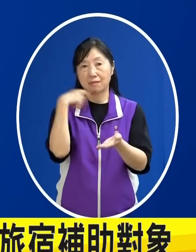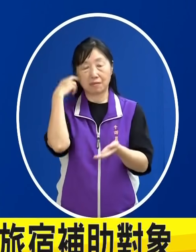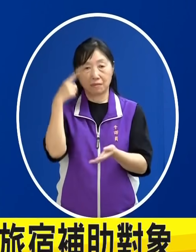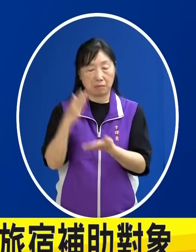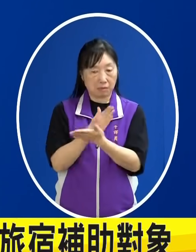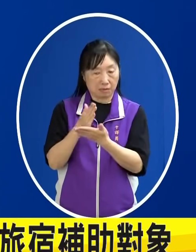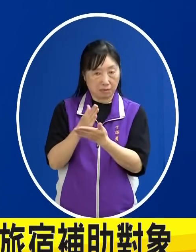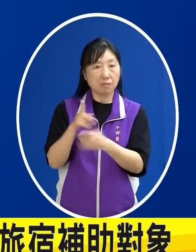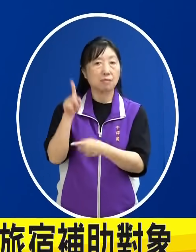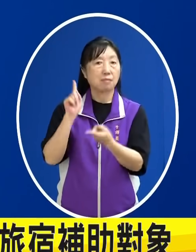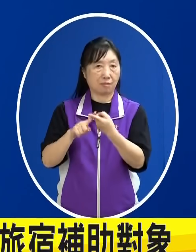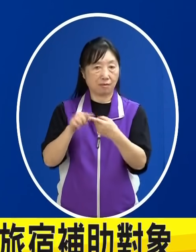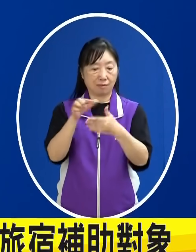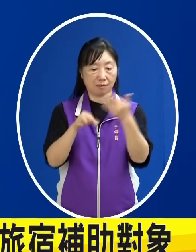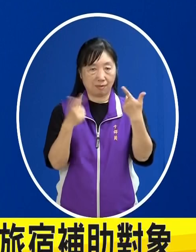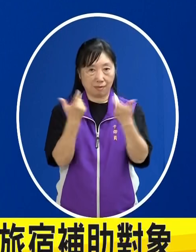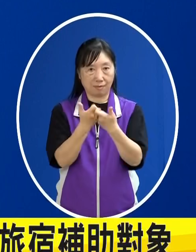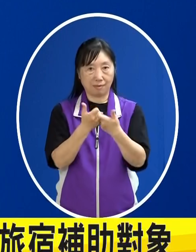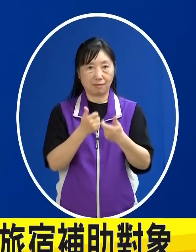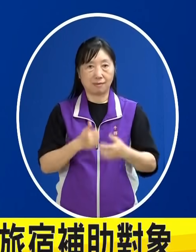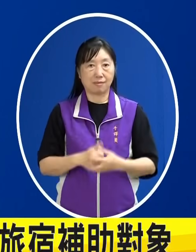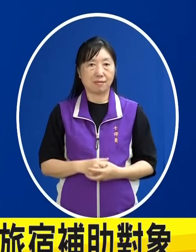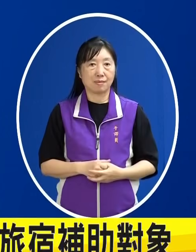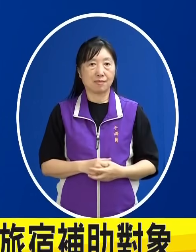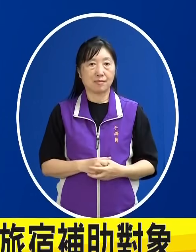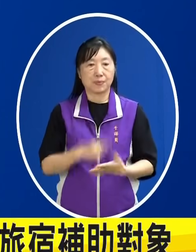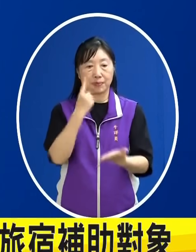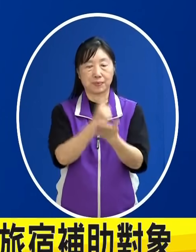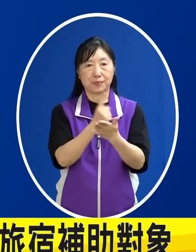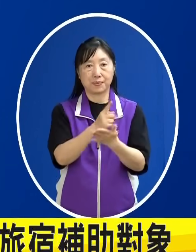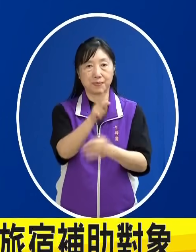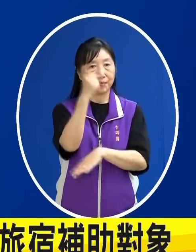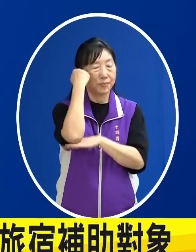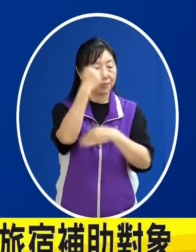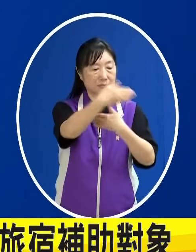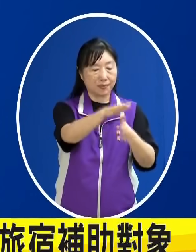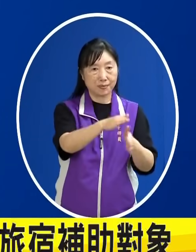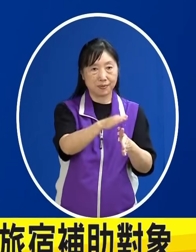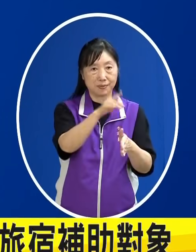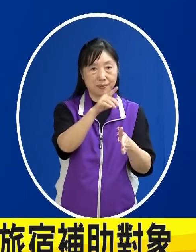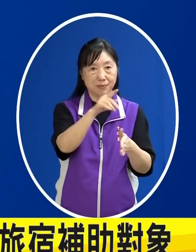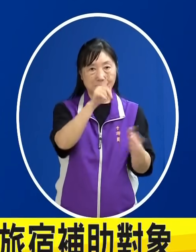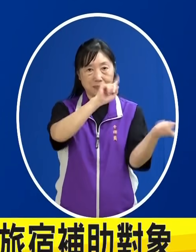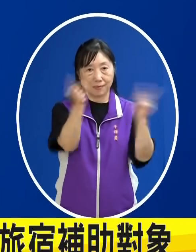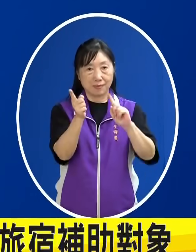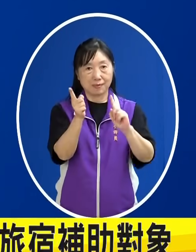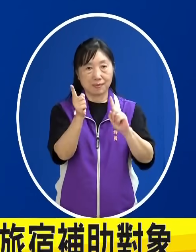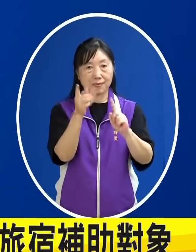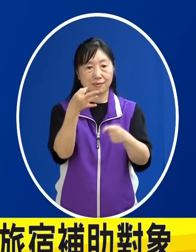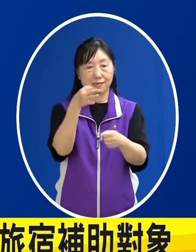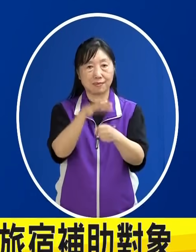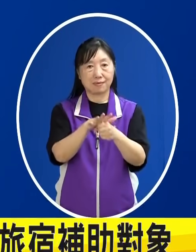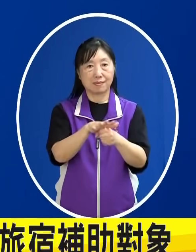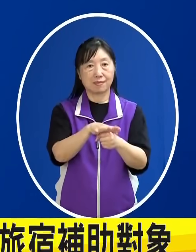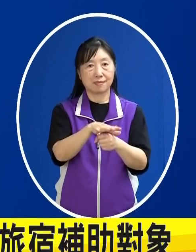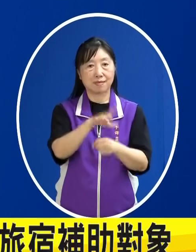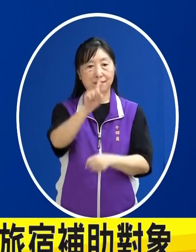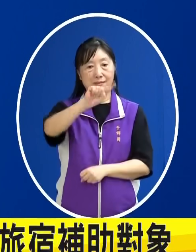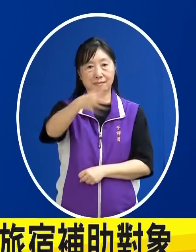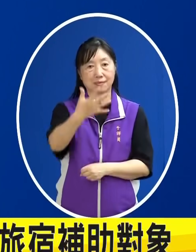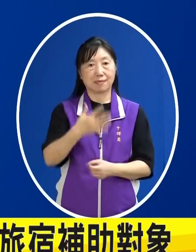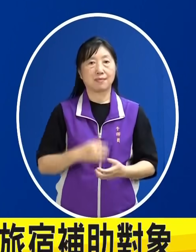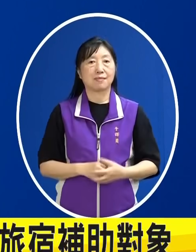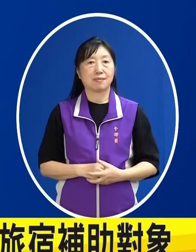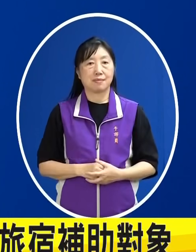求符合标准的，那就是每房每日最高折抵补助金额